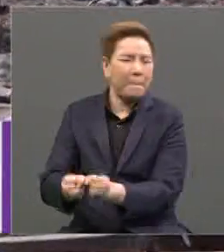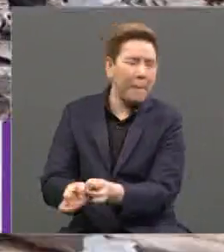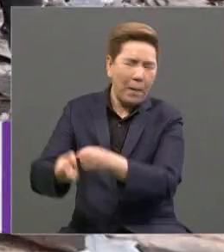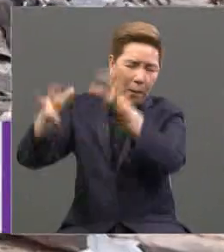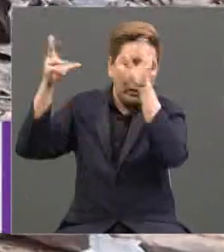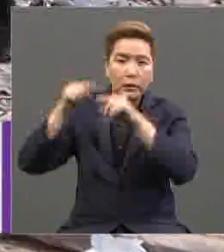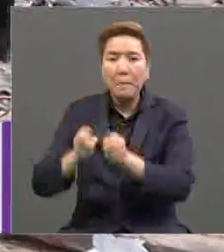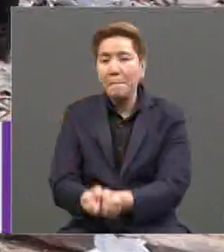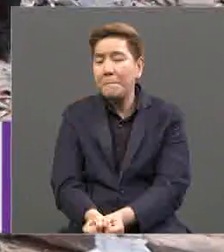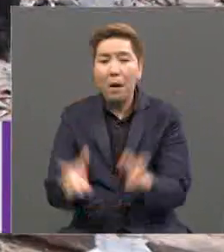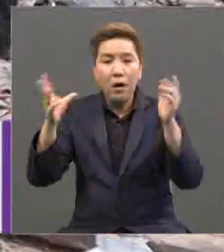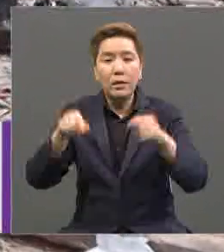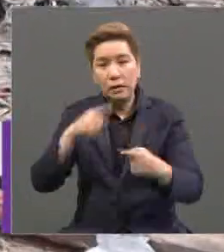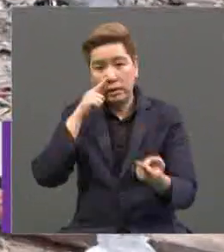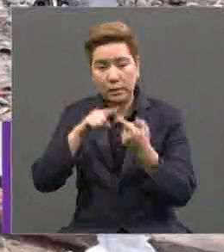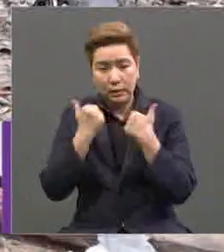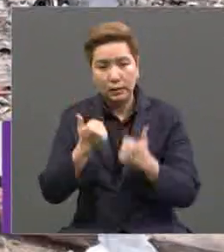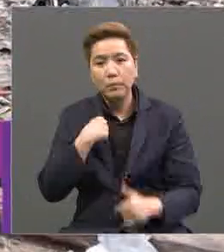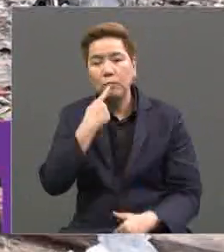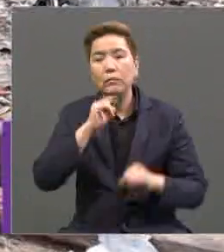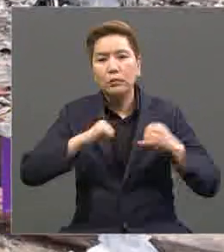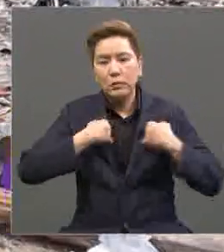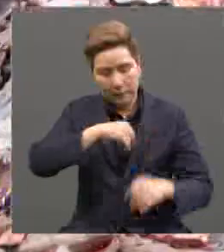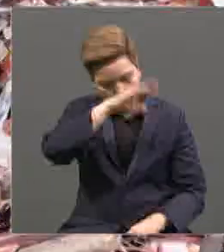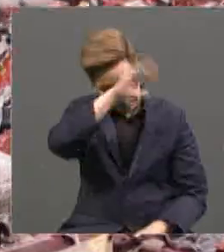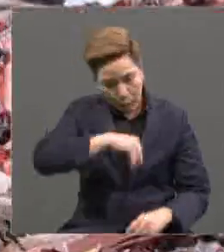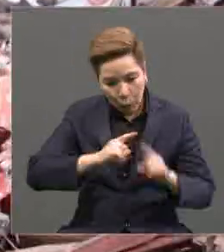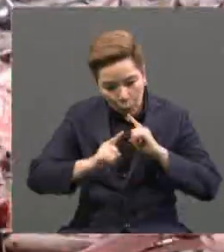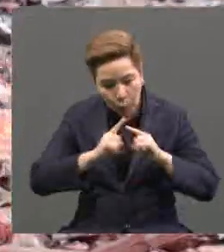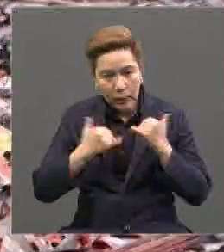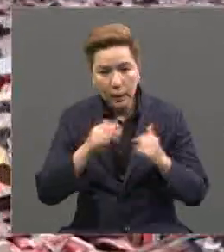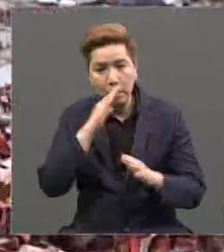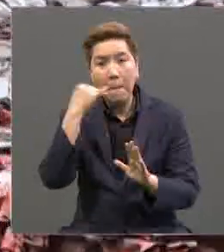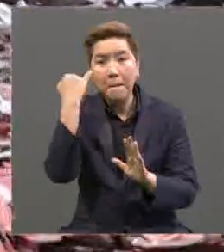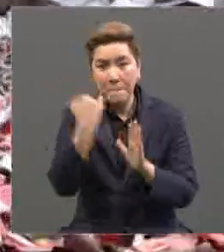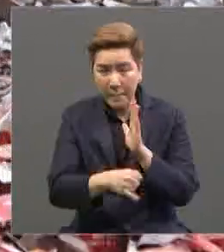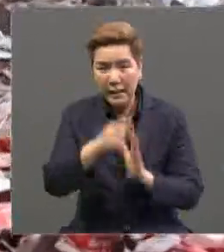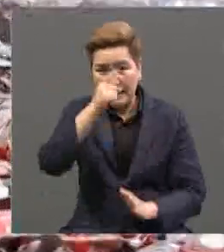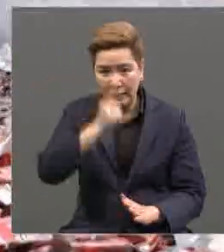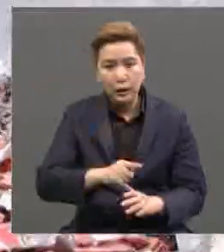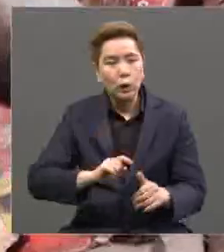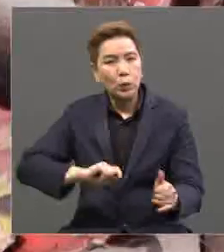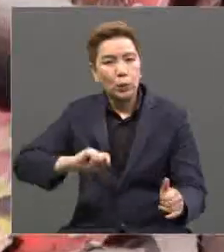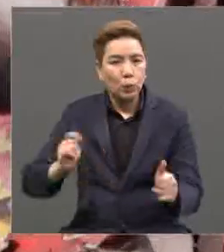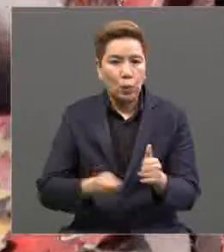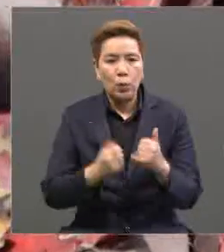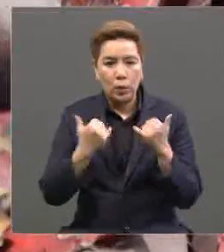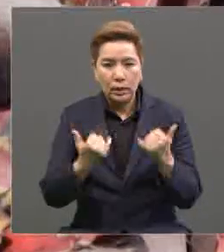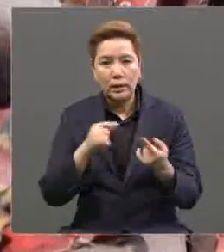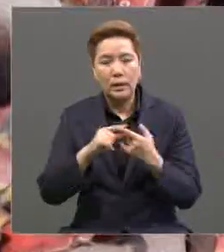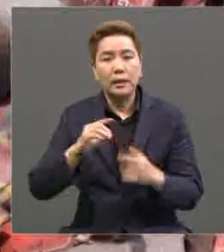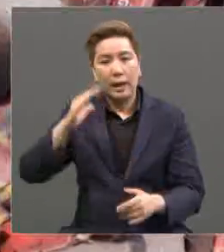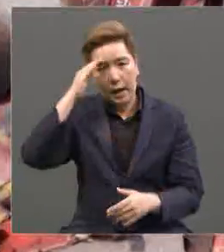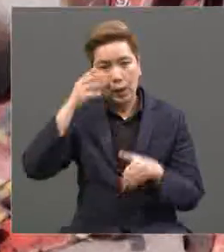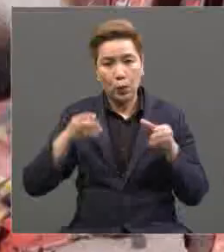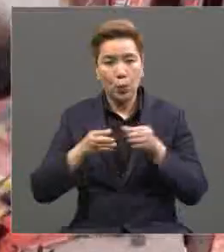ทำให้เกิดการระเบิดขึ้นเบื้องต้นออกหมายเรียกเจ้าของมาชี้แจงแล้วหากผิดจริงอันนี้ต้องถูกลงโทษนะครับขณะที่